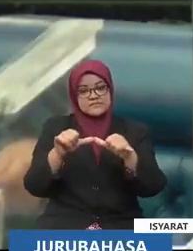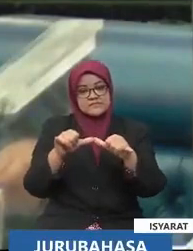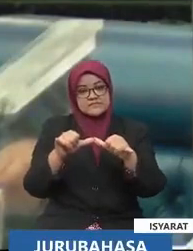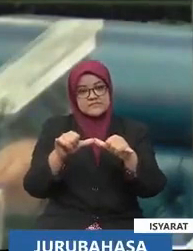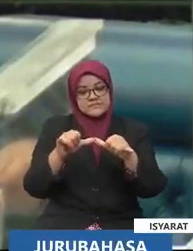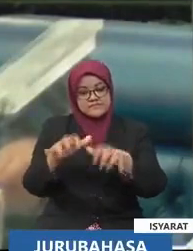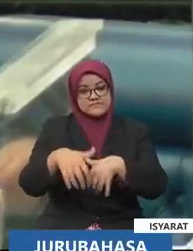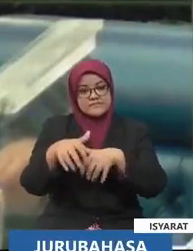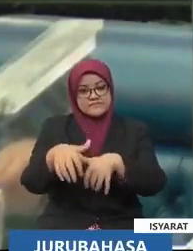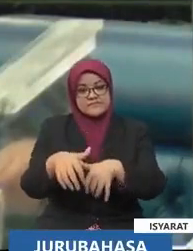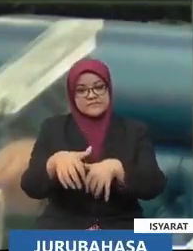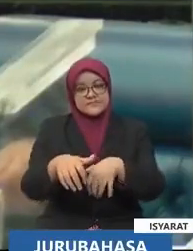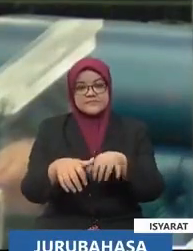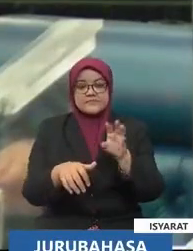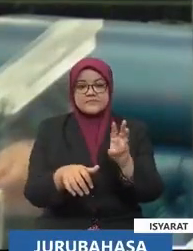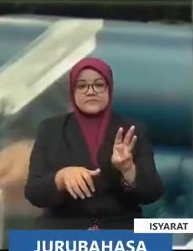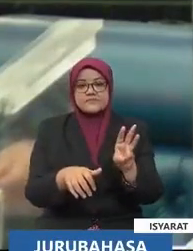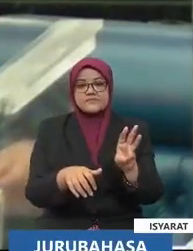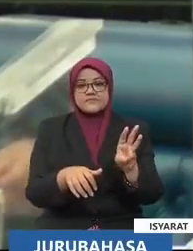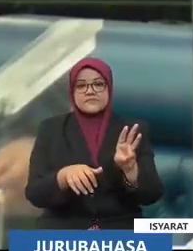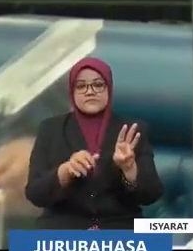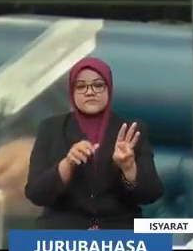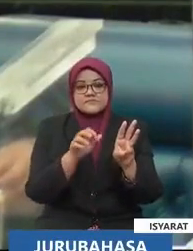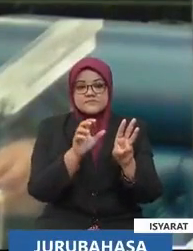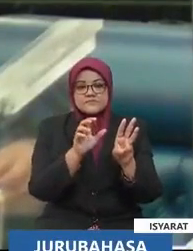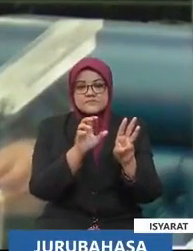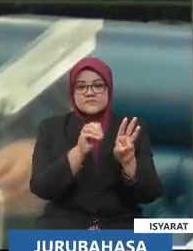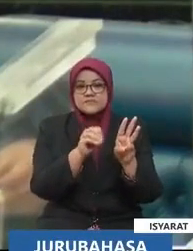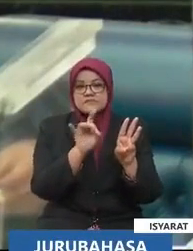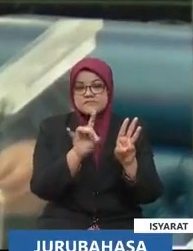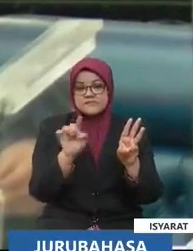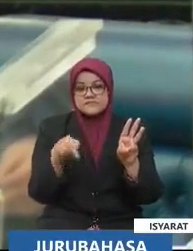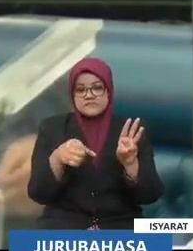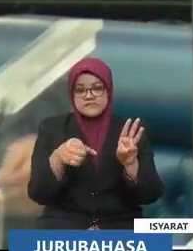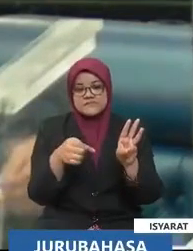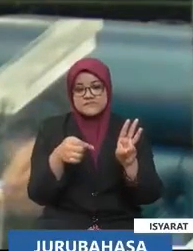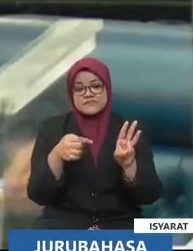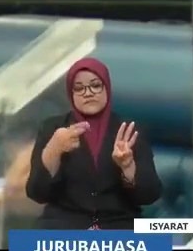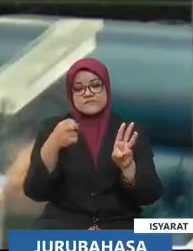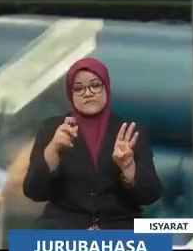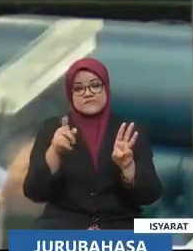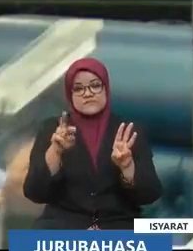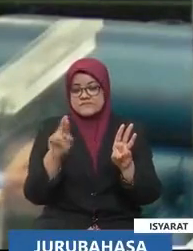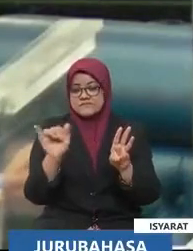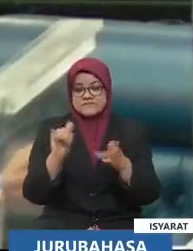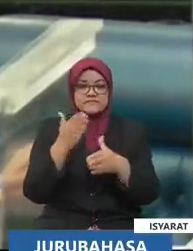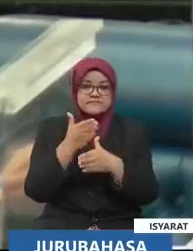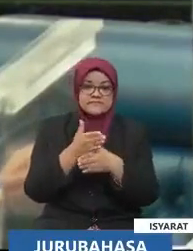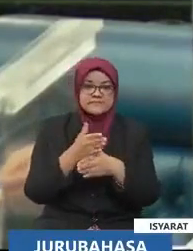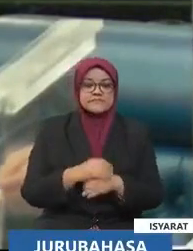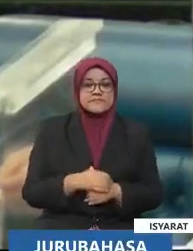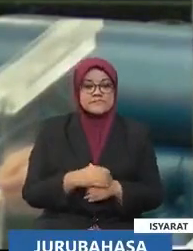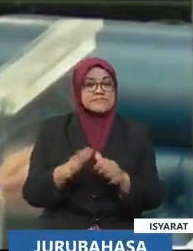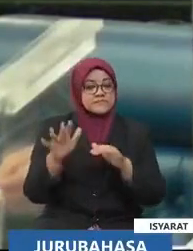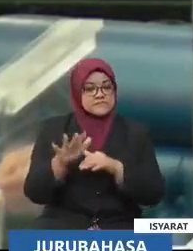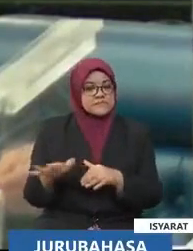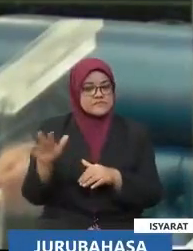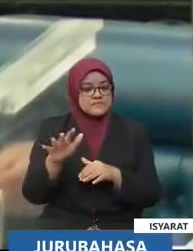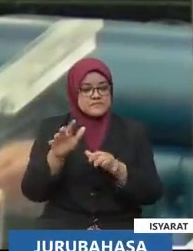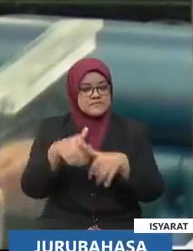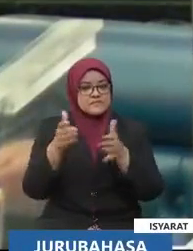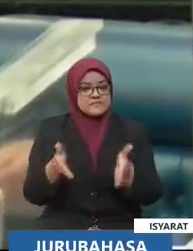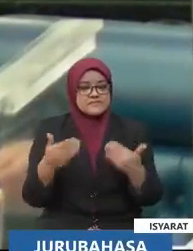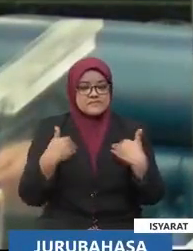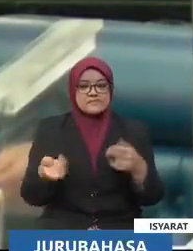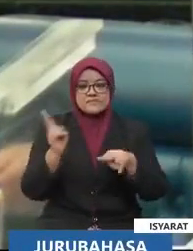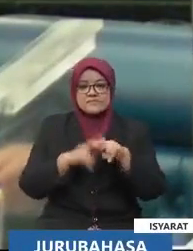betah bertanam sebanyak 600 Rp8.000 Ekta juga turut terkesan secara umumnya petani